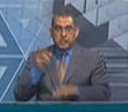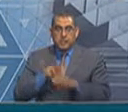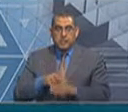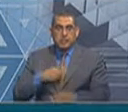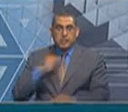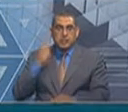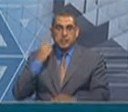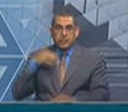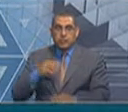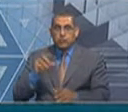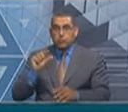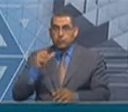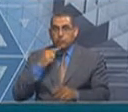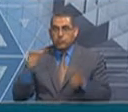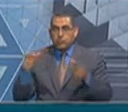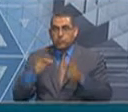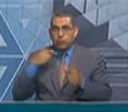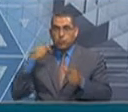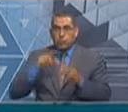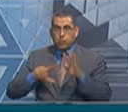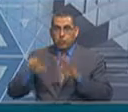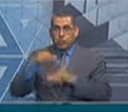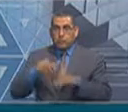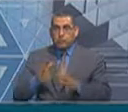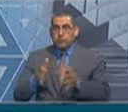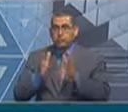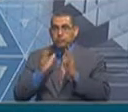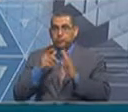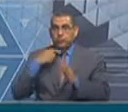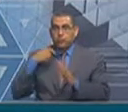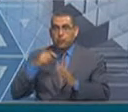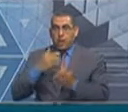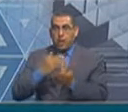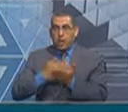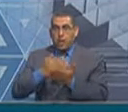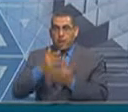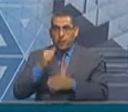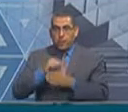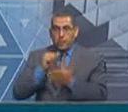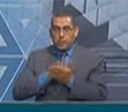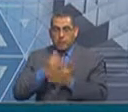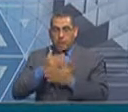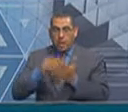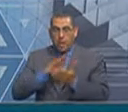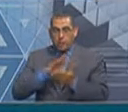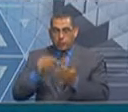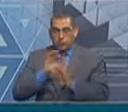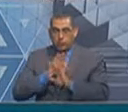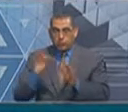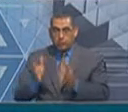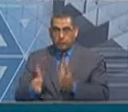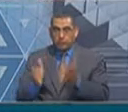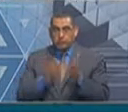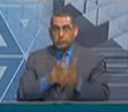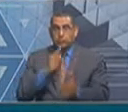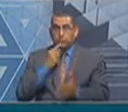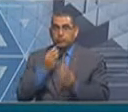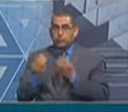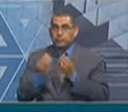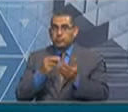الفتاح السيسي مع الدكتور مصطفى مدبولي رئيس مجلس الوزراء، والدكتور عاصم الجزار وزير الإسكان والمرافق والمجتمعات